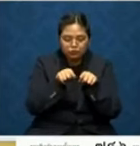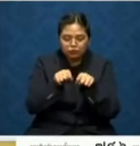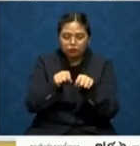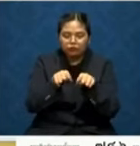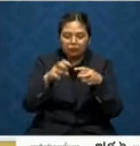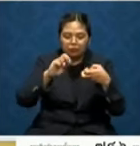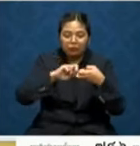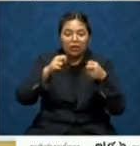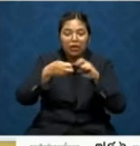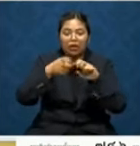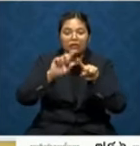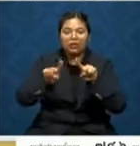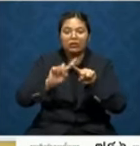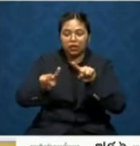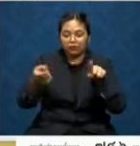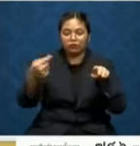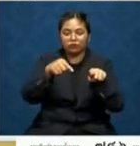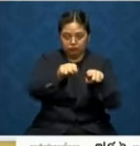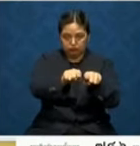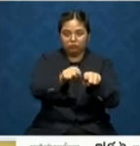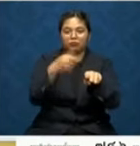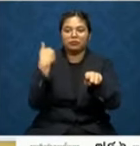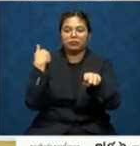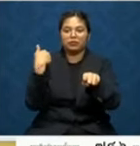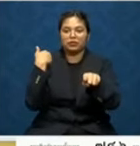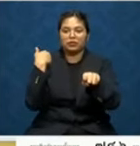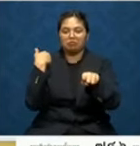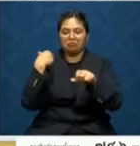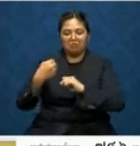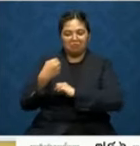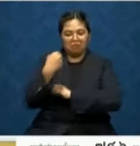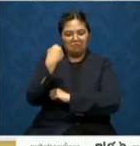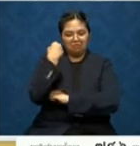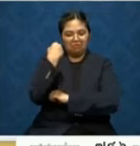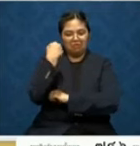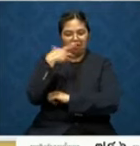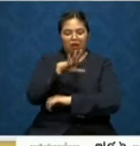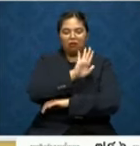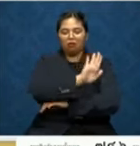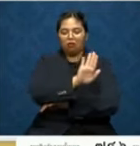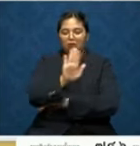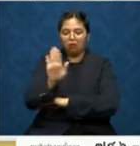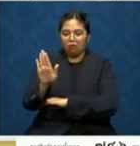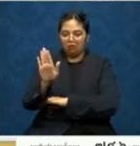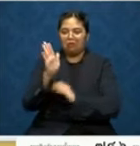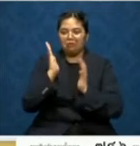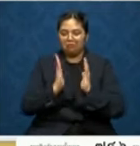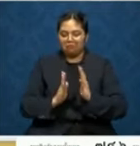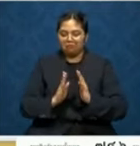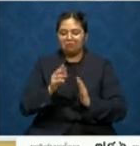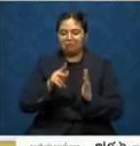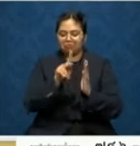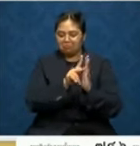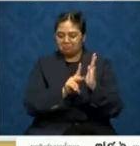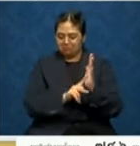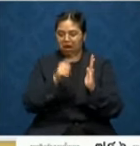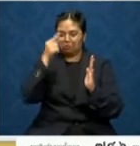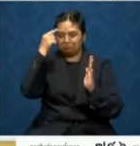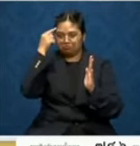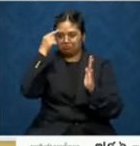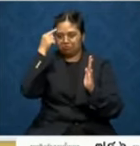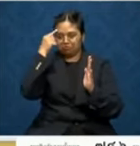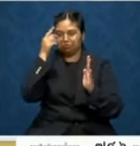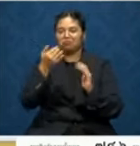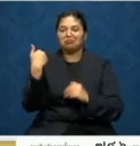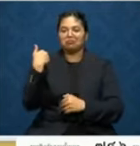หาเรื่องของการใช้อำนาจต่ต่างของปายดาผูถือกฎหมายที่ใช้อำนจนั้เป็นอยาง